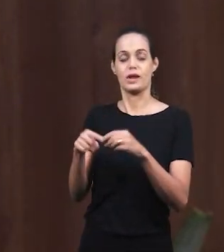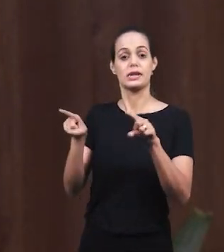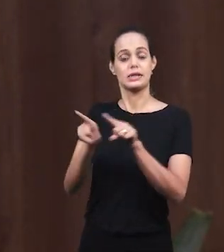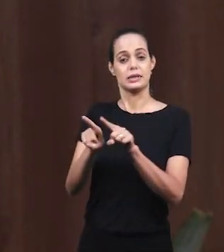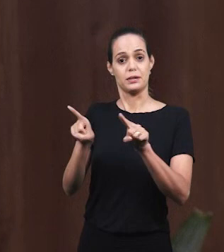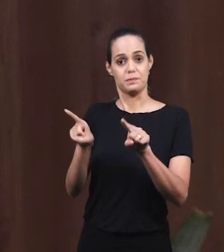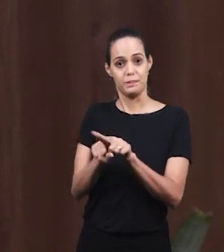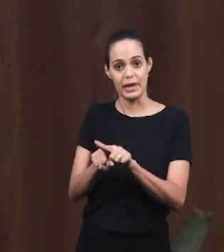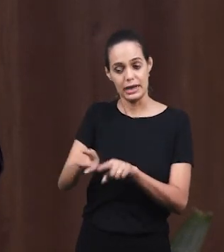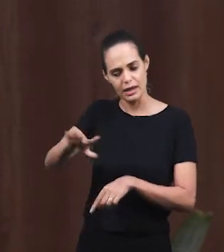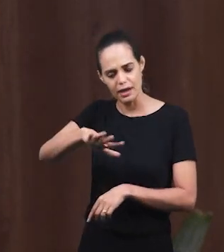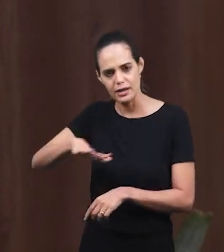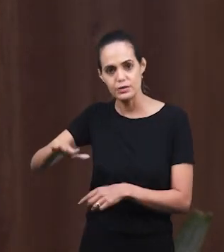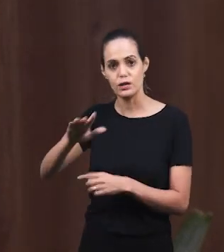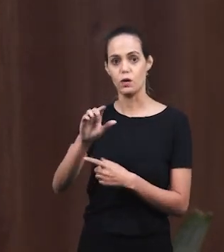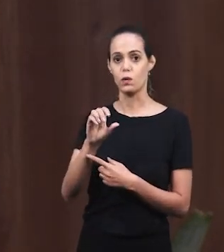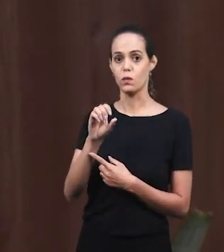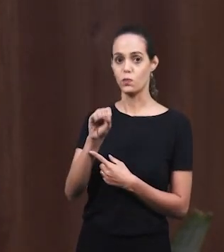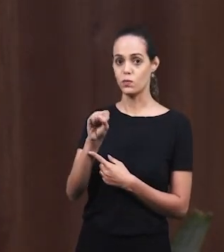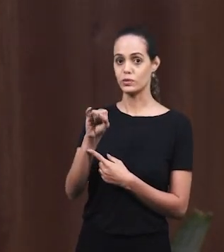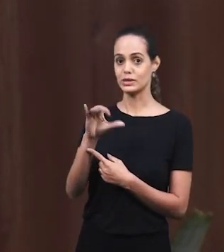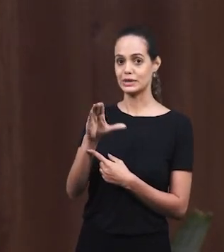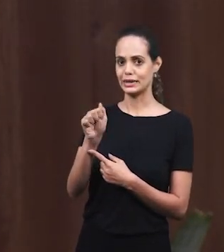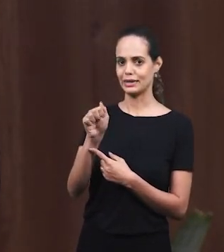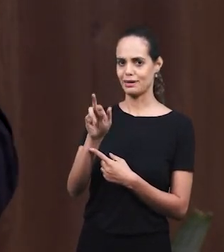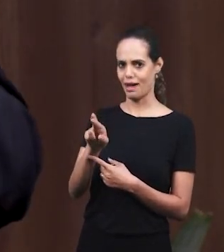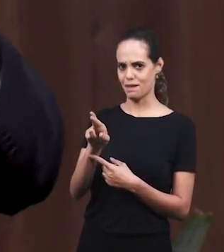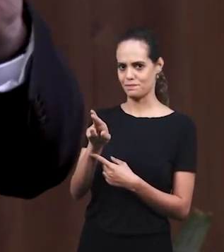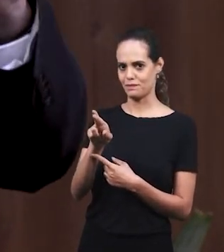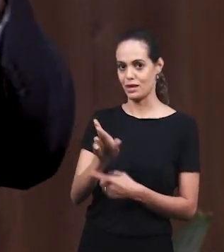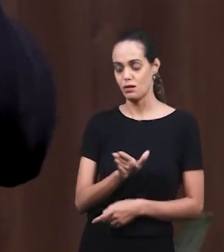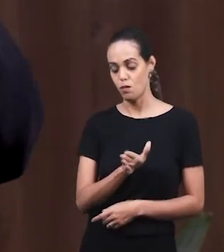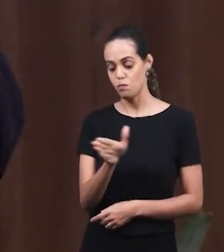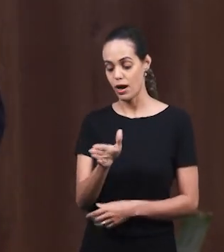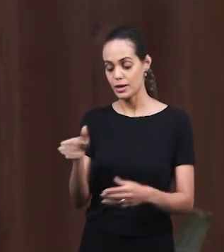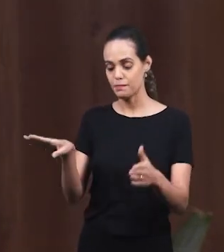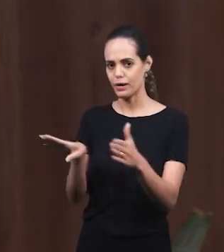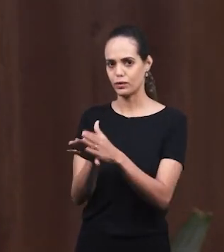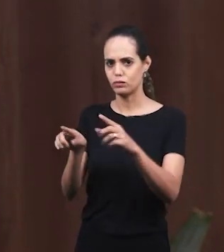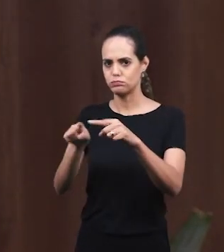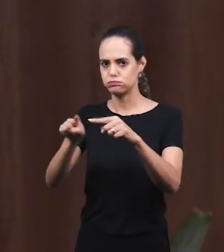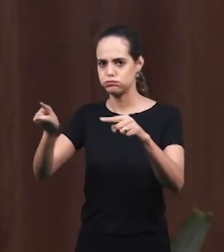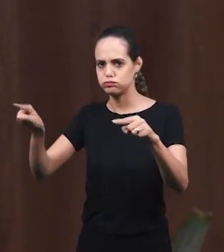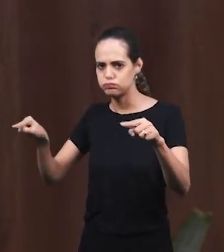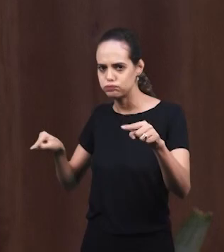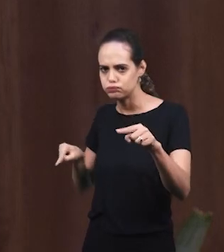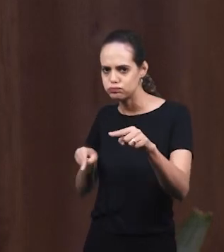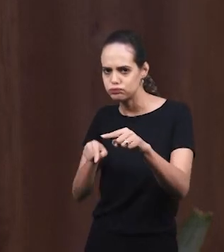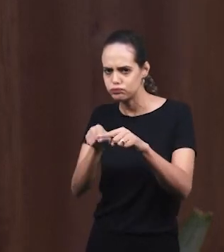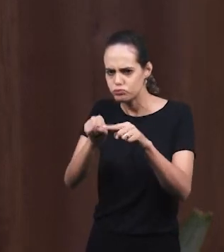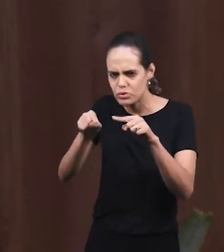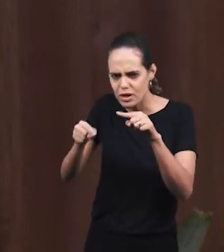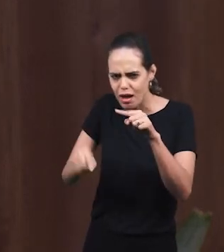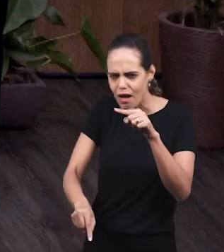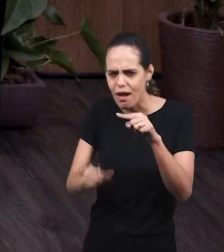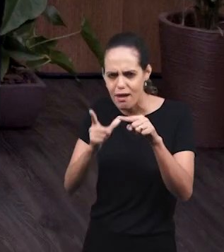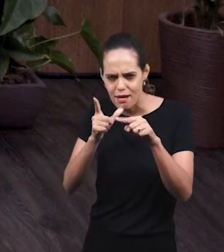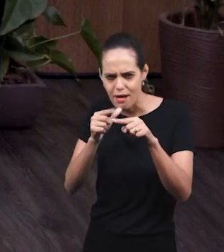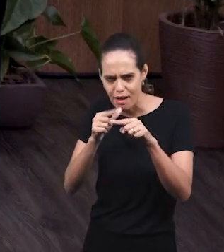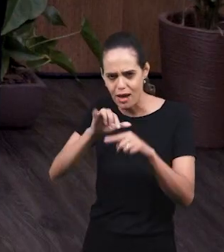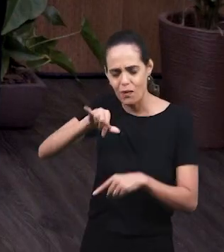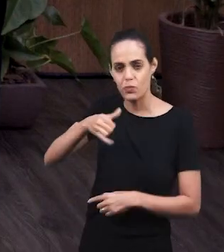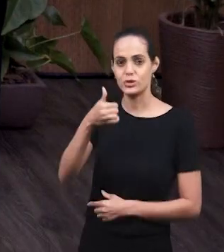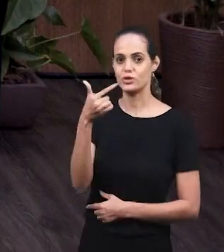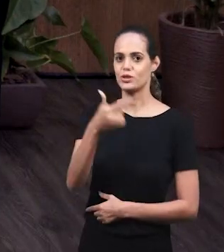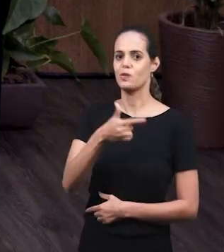le village de Sichem. Il s'est arrêté devant le puits de la source de Jacob, qui était une rencontre l'endroit de la rencontre,